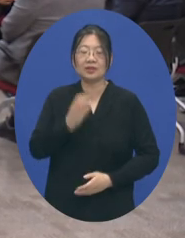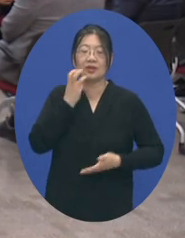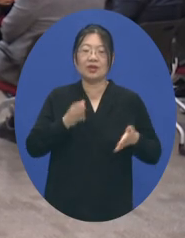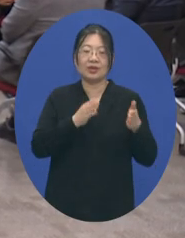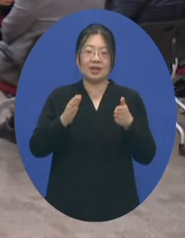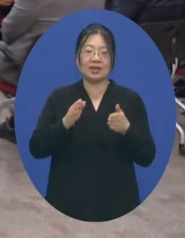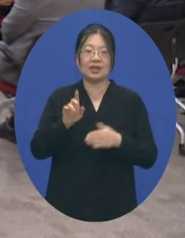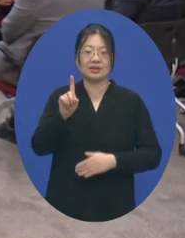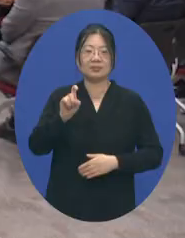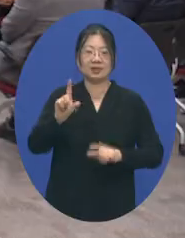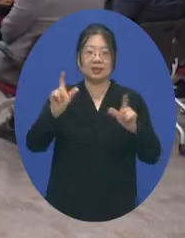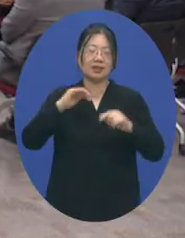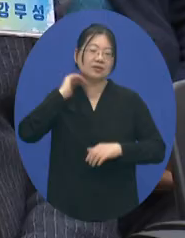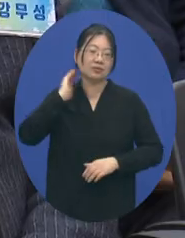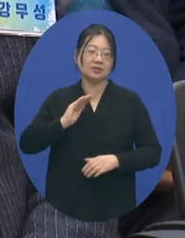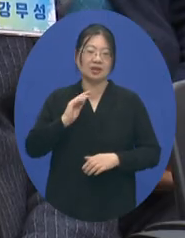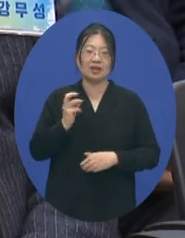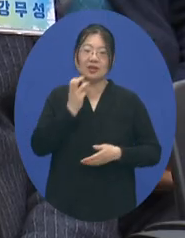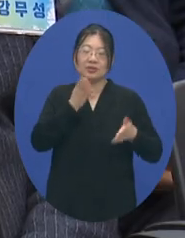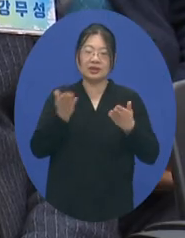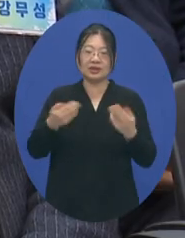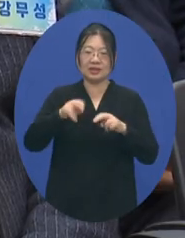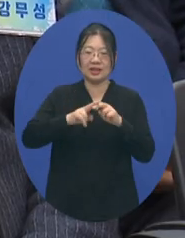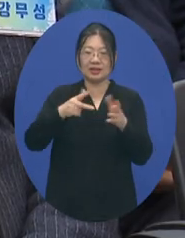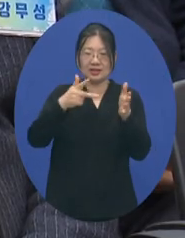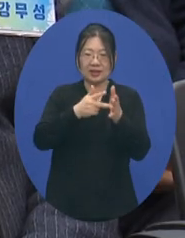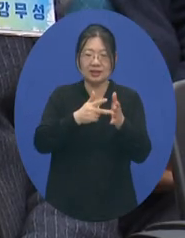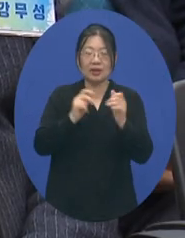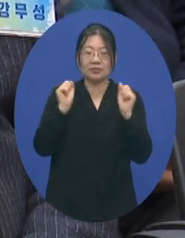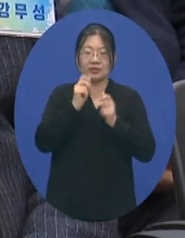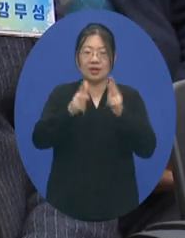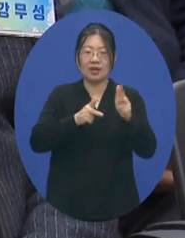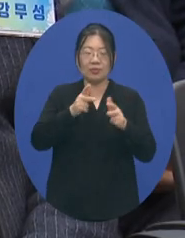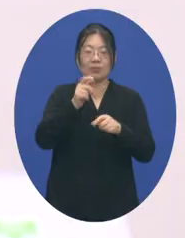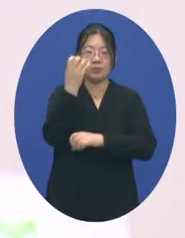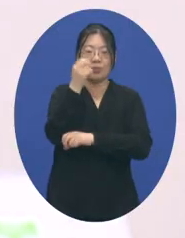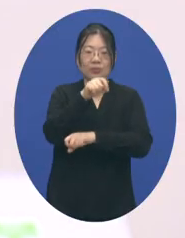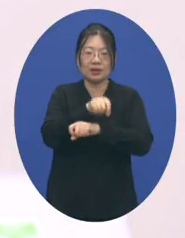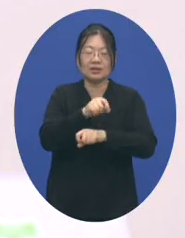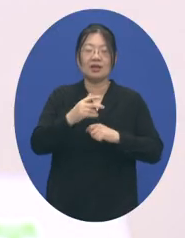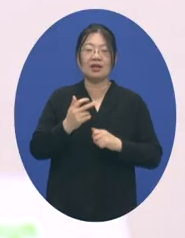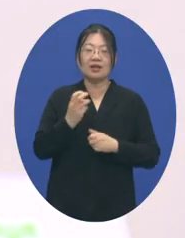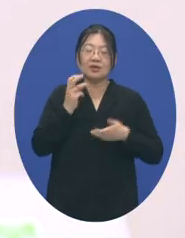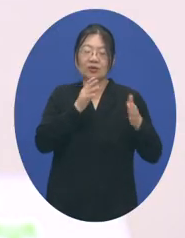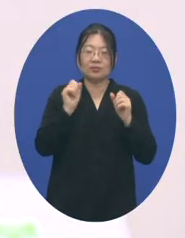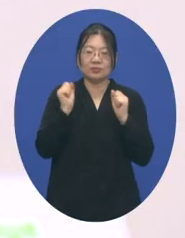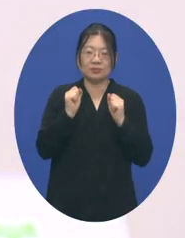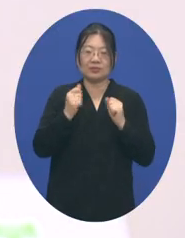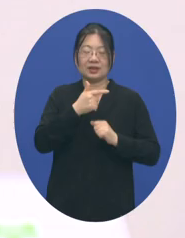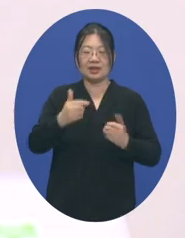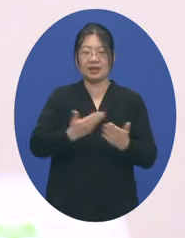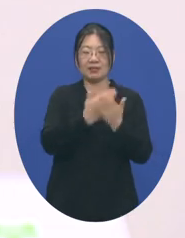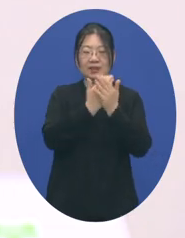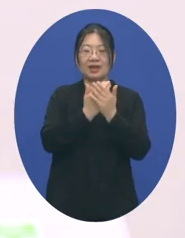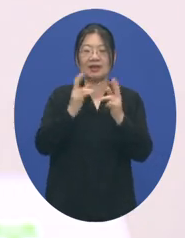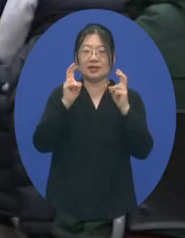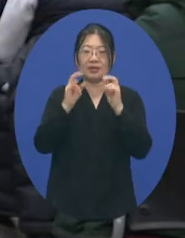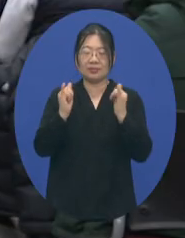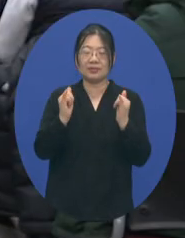경기도가 11일 의정부시 경기도 일자리재단 북부사업본부에서 경기북부 대개발 기업인 맞선 토크를